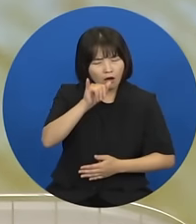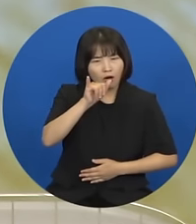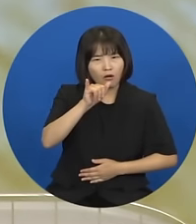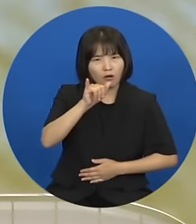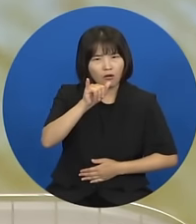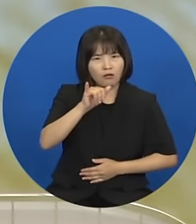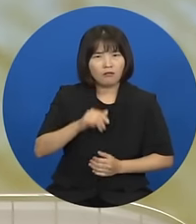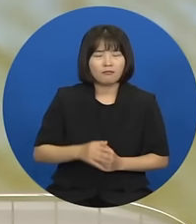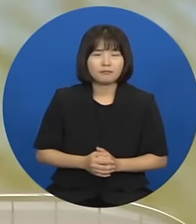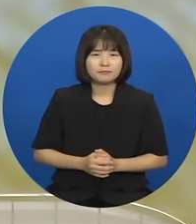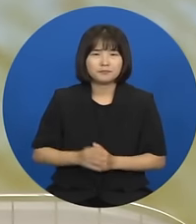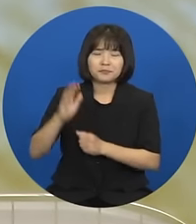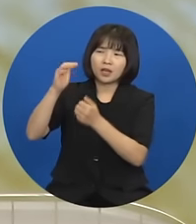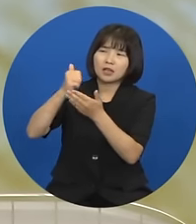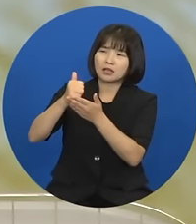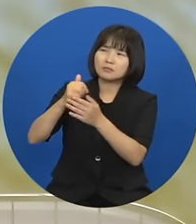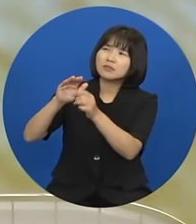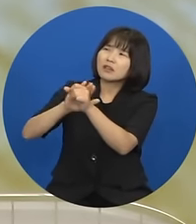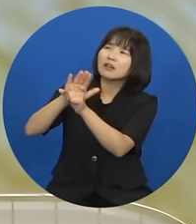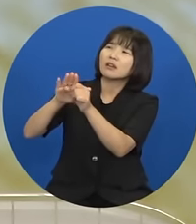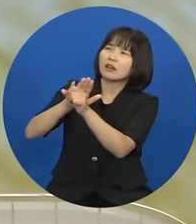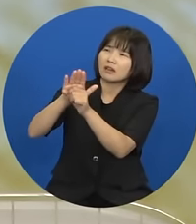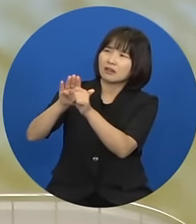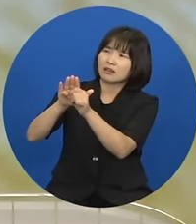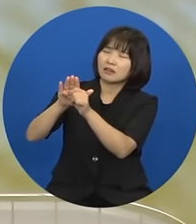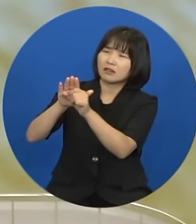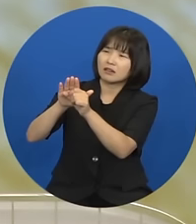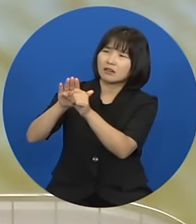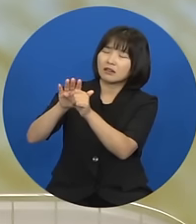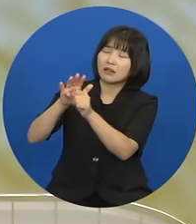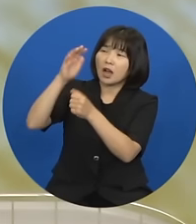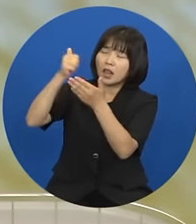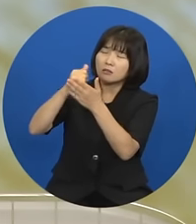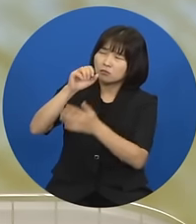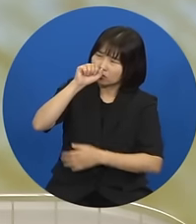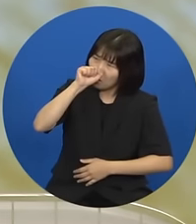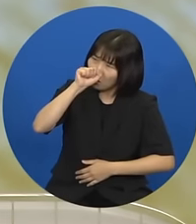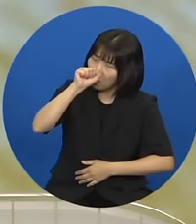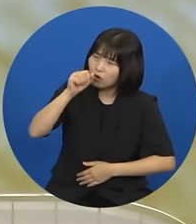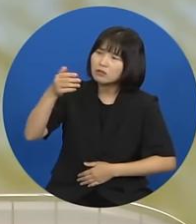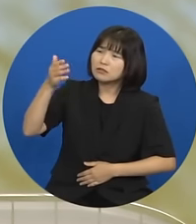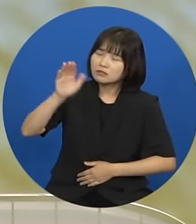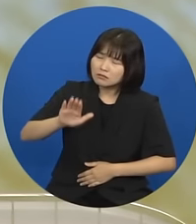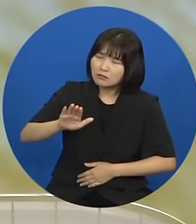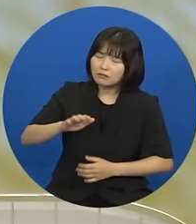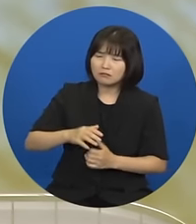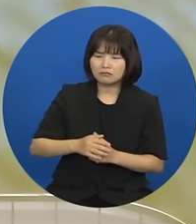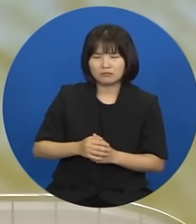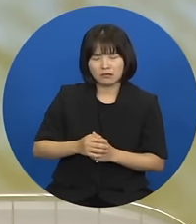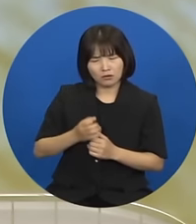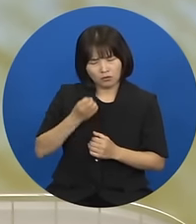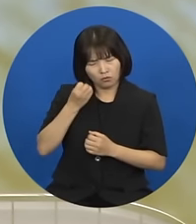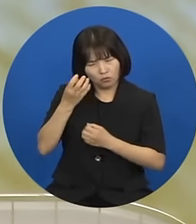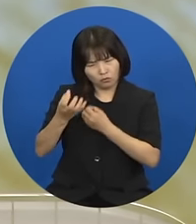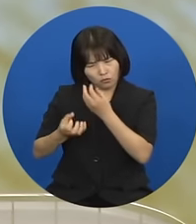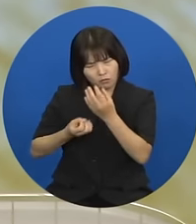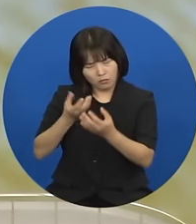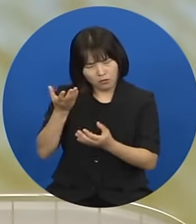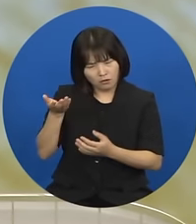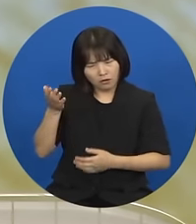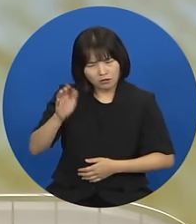있었습니다. 하나님은 사랑이신데, 하나님은 선하신데, 고백하지만 뭔가 하나님과 나